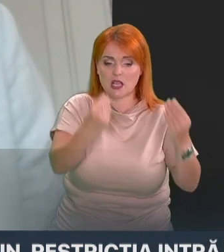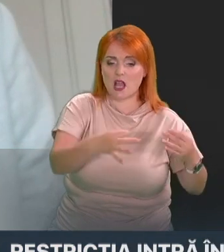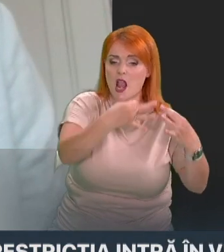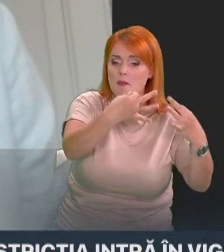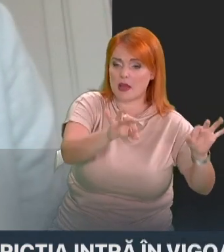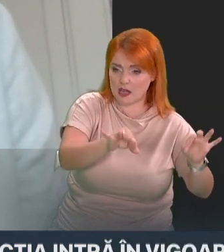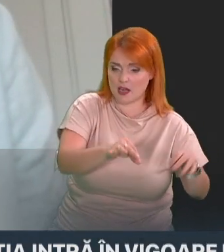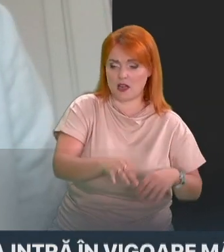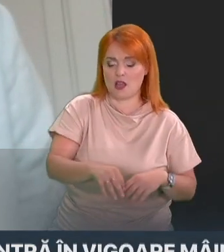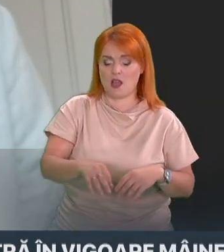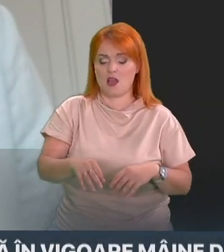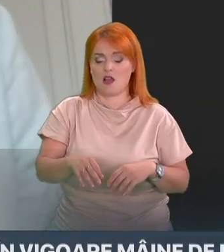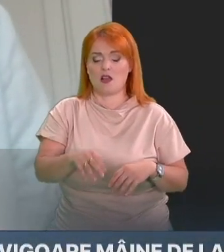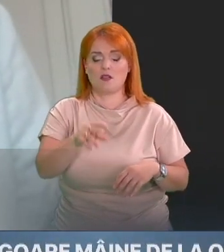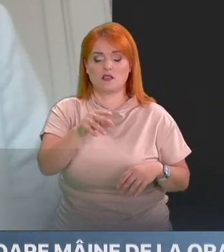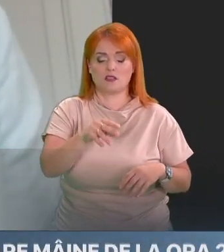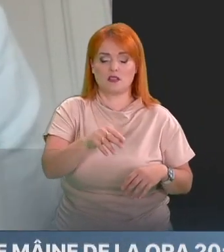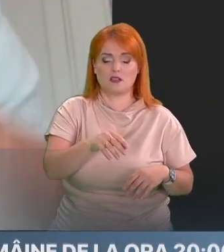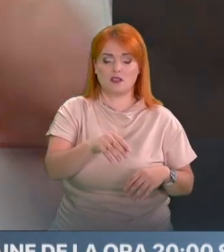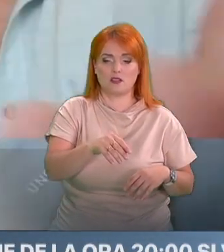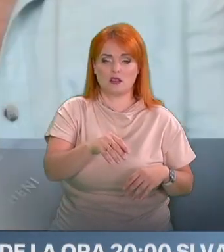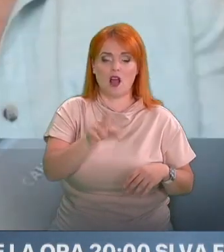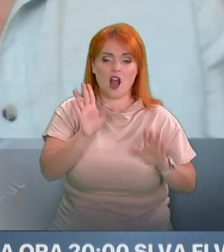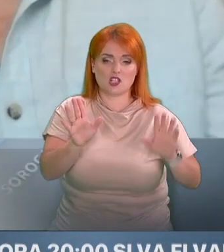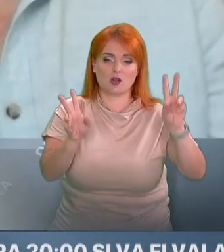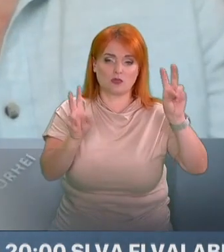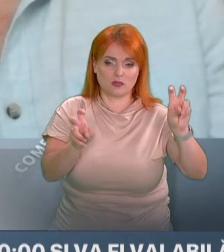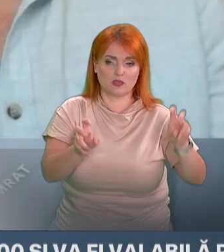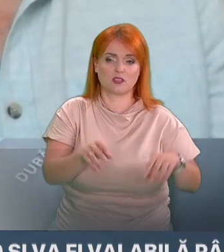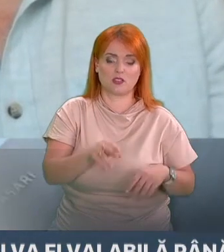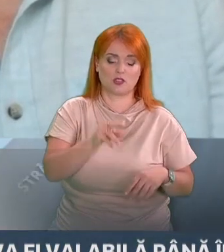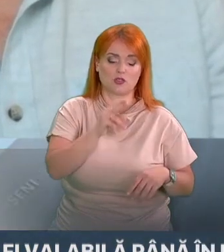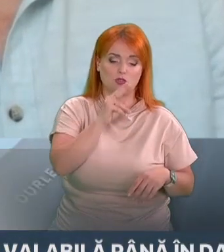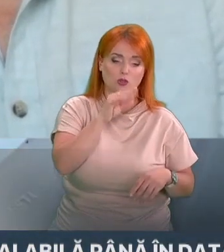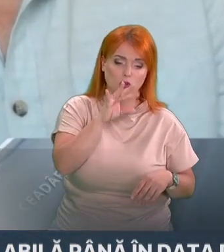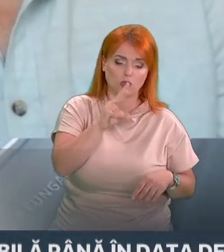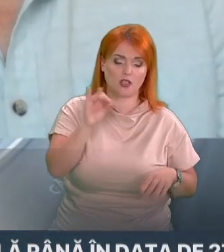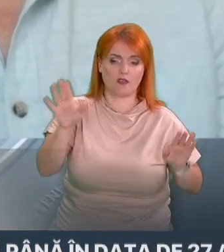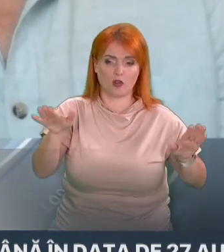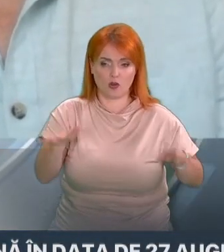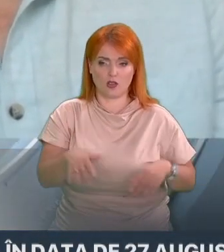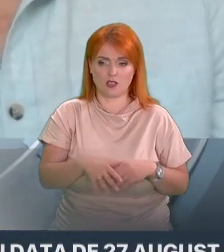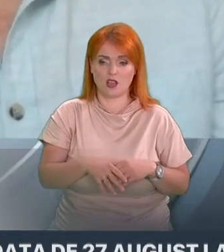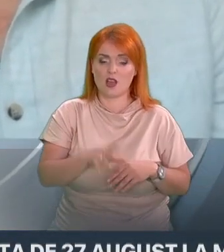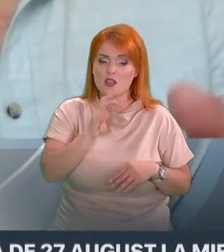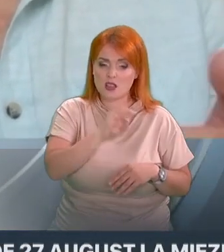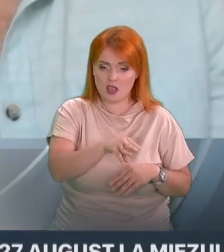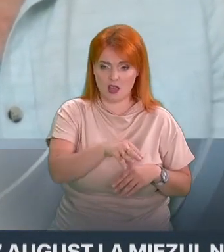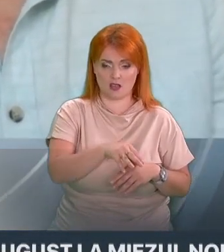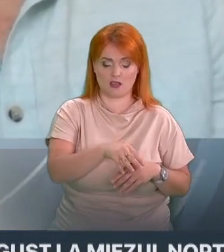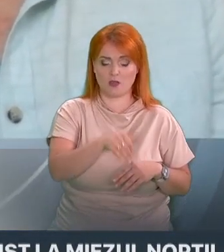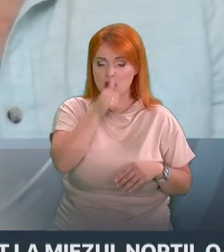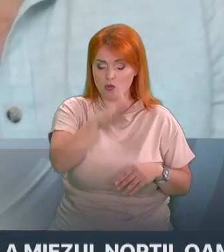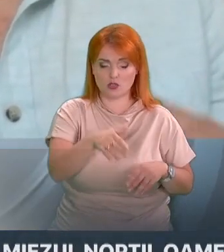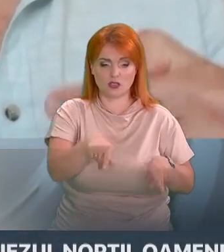de ocupația fascistă, germană, română, cum i-a insinuat iarăși același Vladimir Voronin, este o blasfemie, este